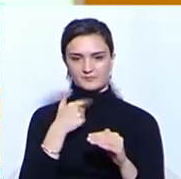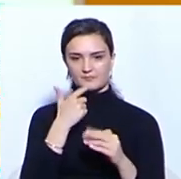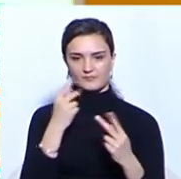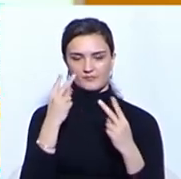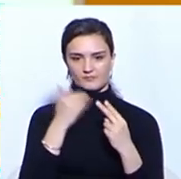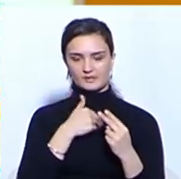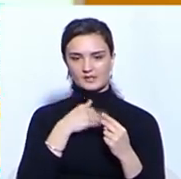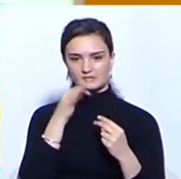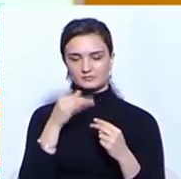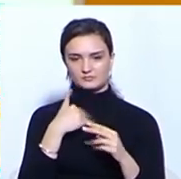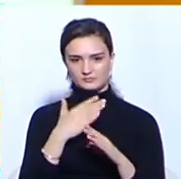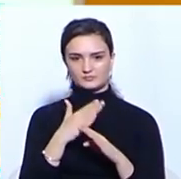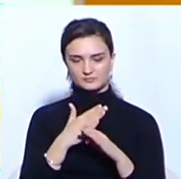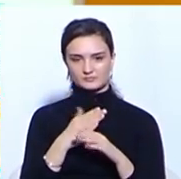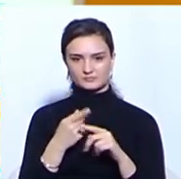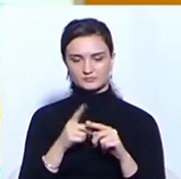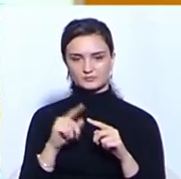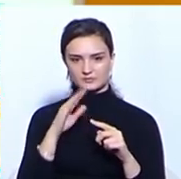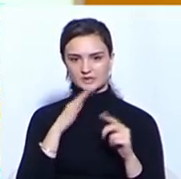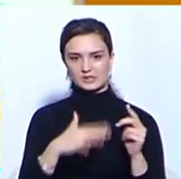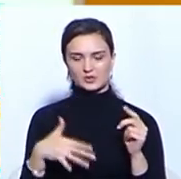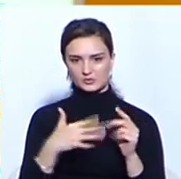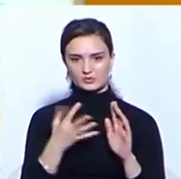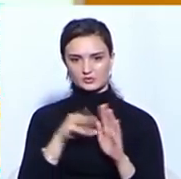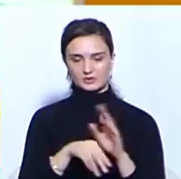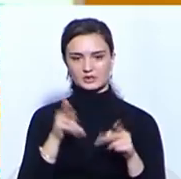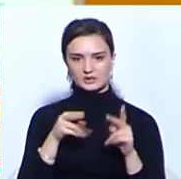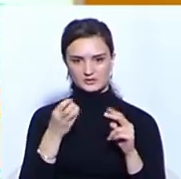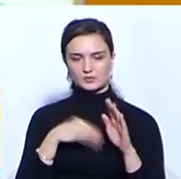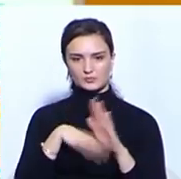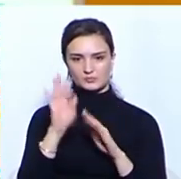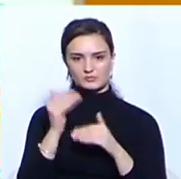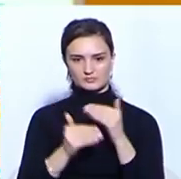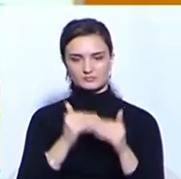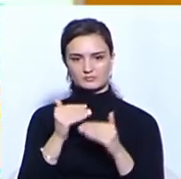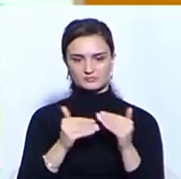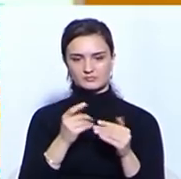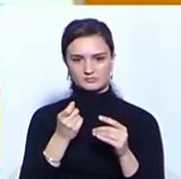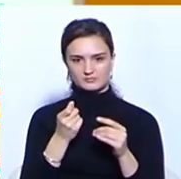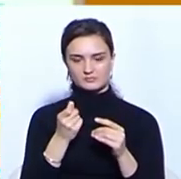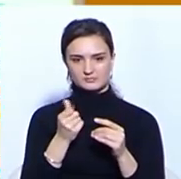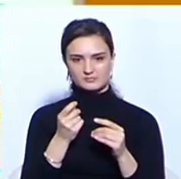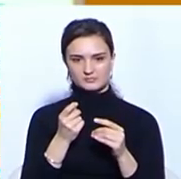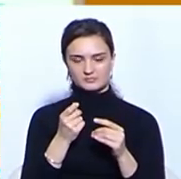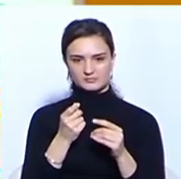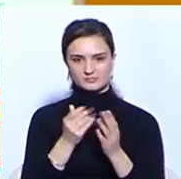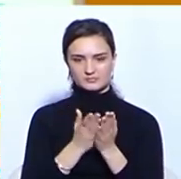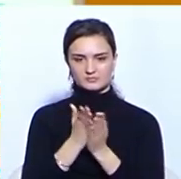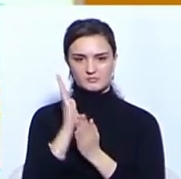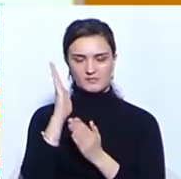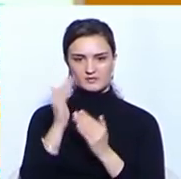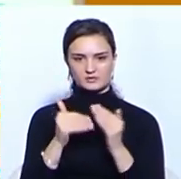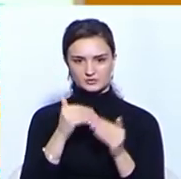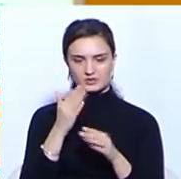მაყურებელს უთხრა, ჩვენ გვაქვს პერსპექტივა, რომ გინეკოლოგიაში ქირურგია კიდევ უფრო მცირე მასშტაბში დავინახოთ